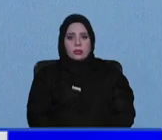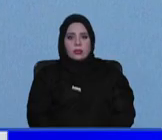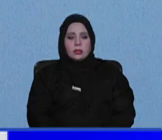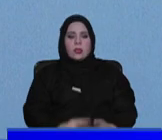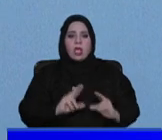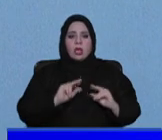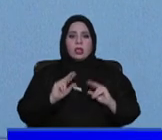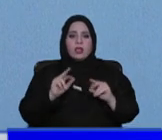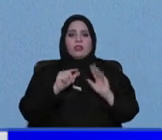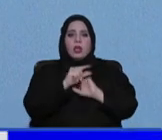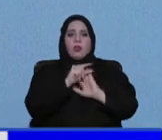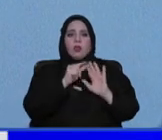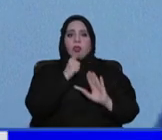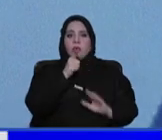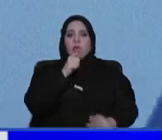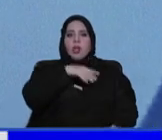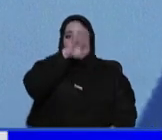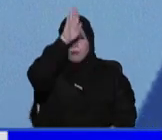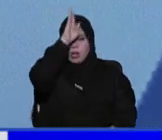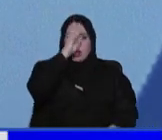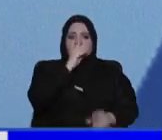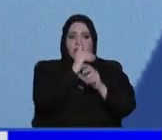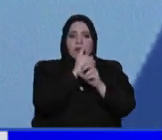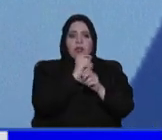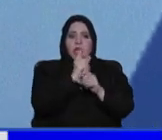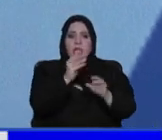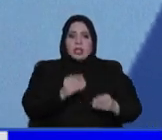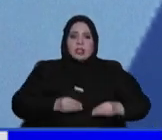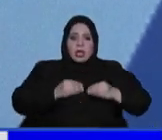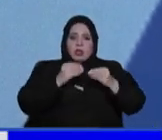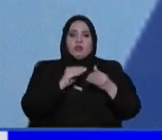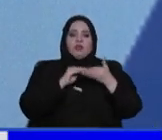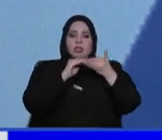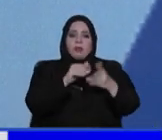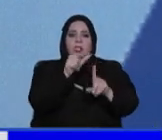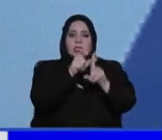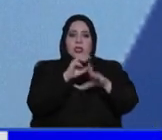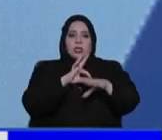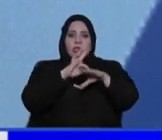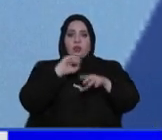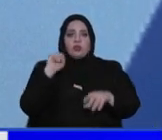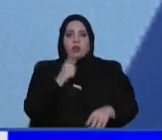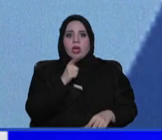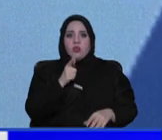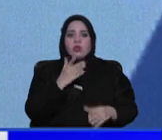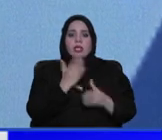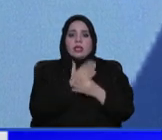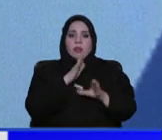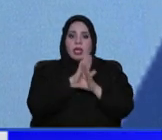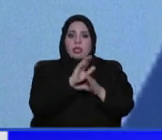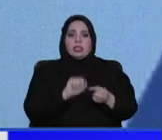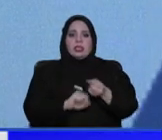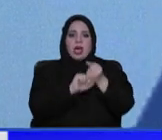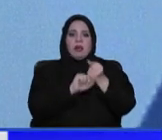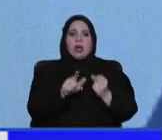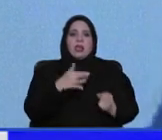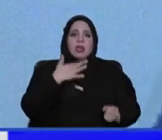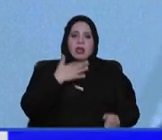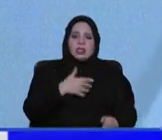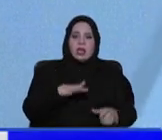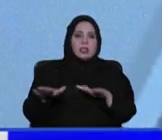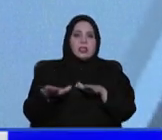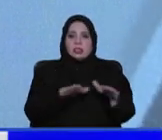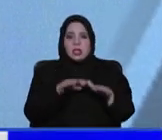وفي سياق المتصل وبناء على توجيهات جلاله الملك المعظم بتقديم مساعدات انسانيه اغاثيه